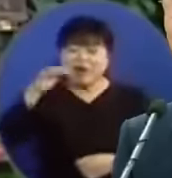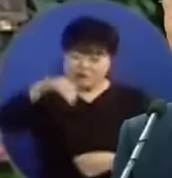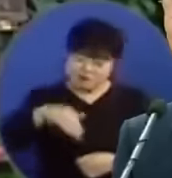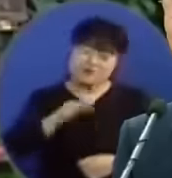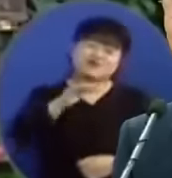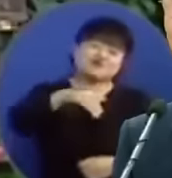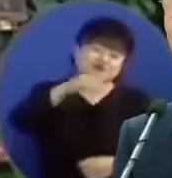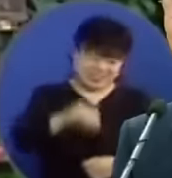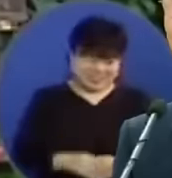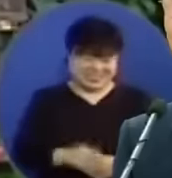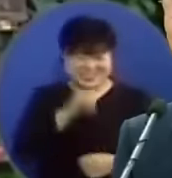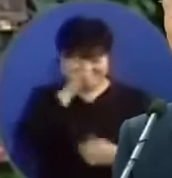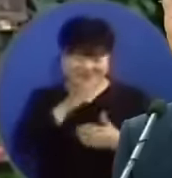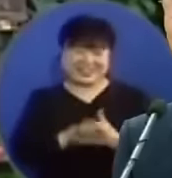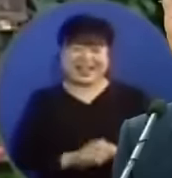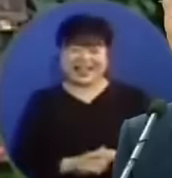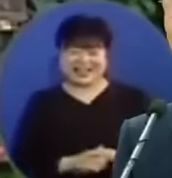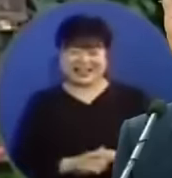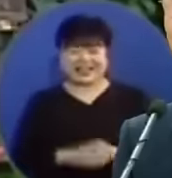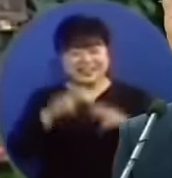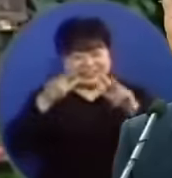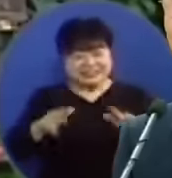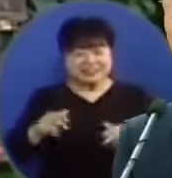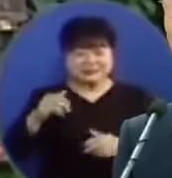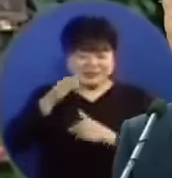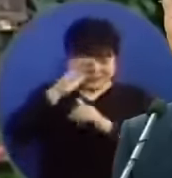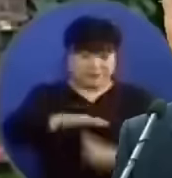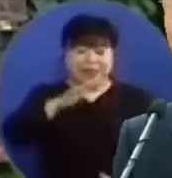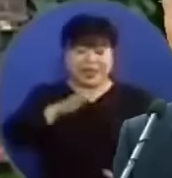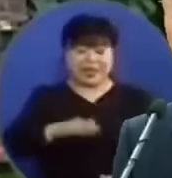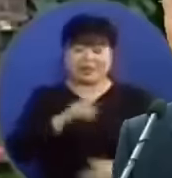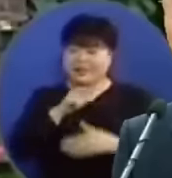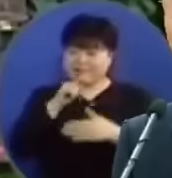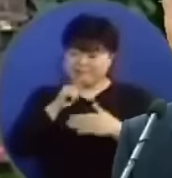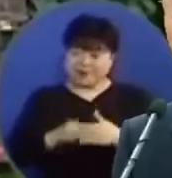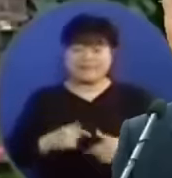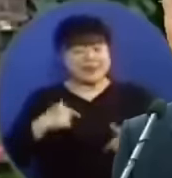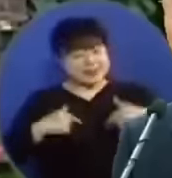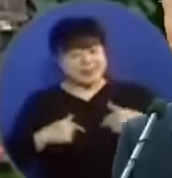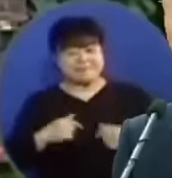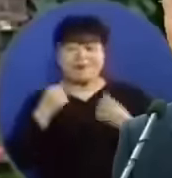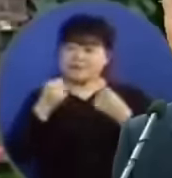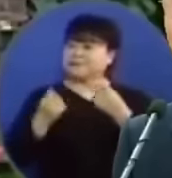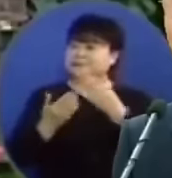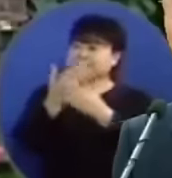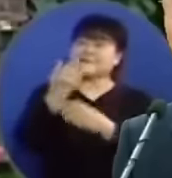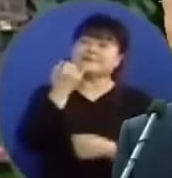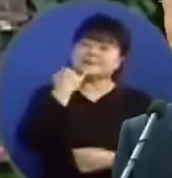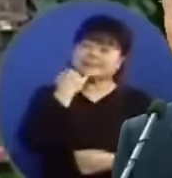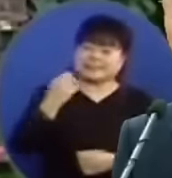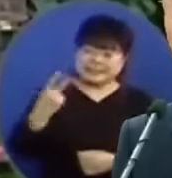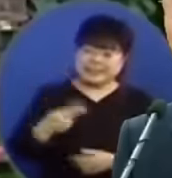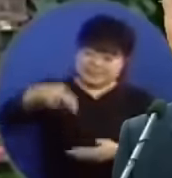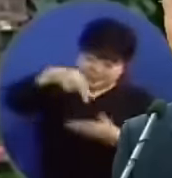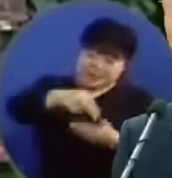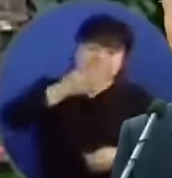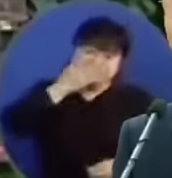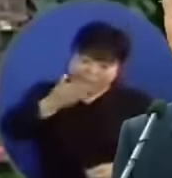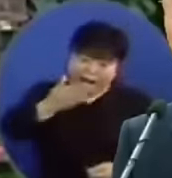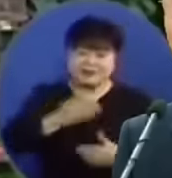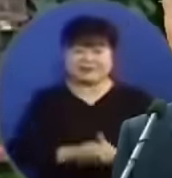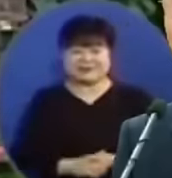굽이굽이 열두굽이라고 말하지 않습니까? 지금 실패했지만 제 마음이 이렇게 기쁘고 힘이 생겼으니 다시 재기할 수